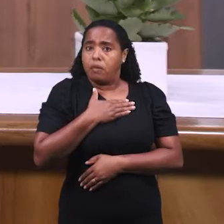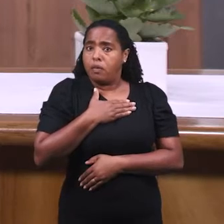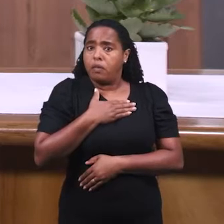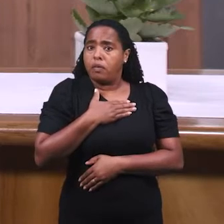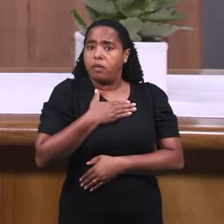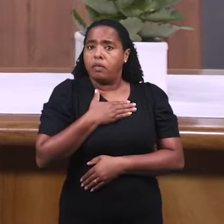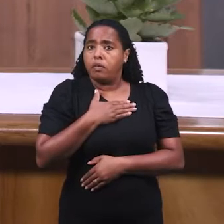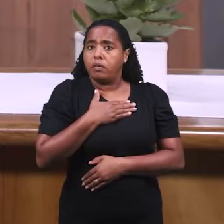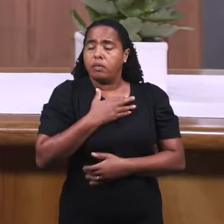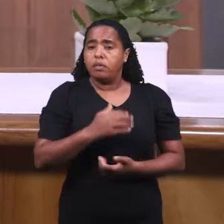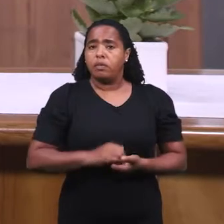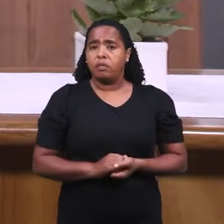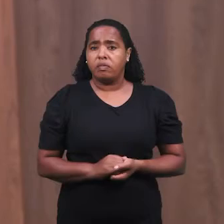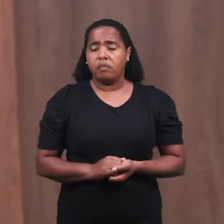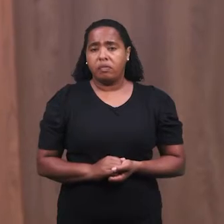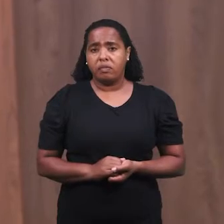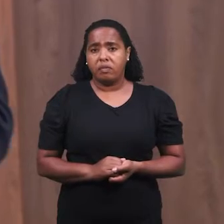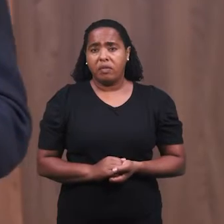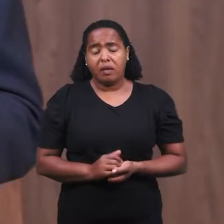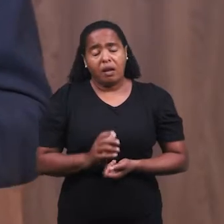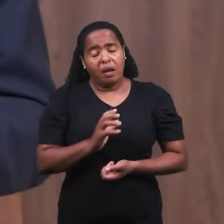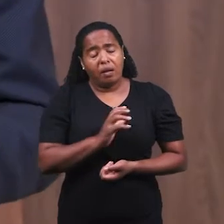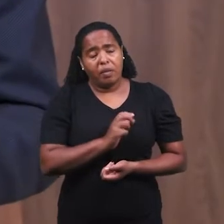за друзей своих.